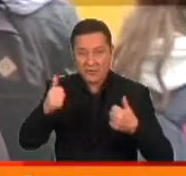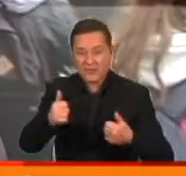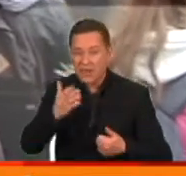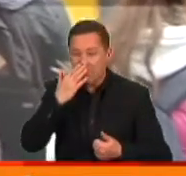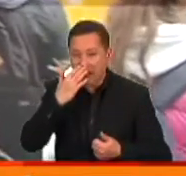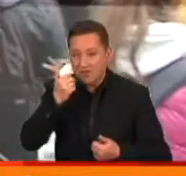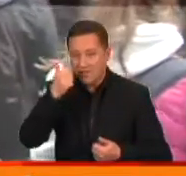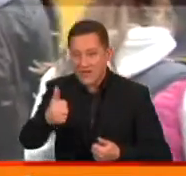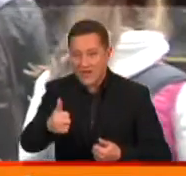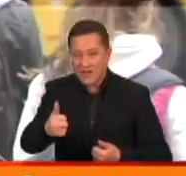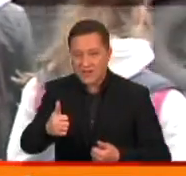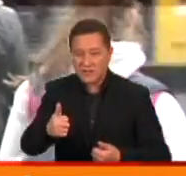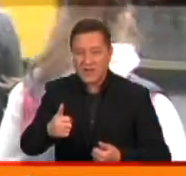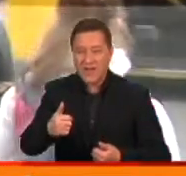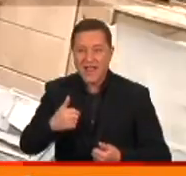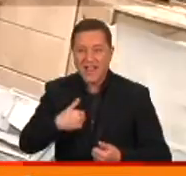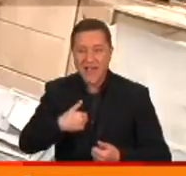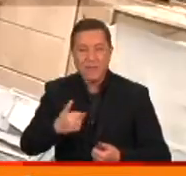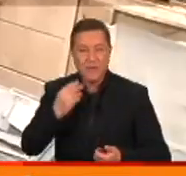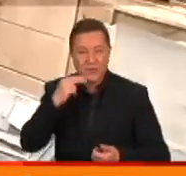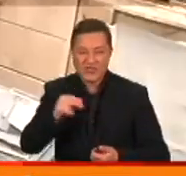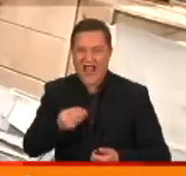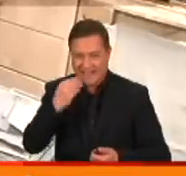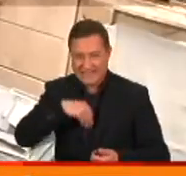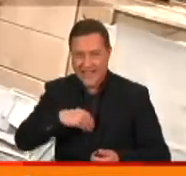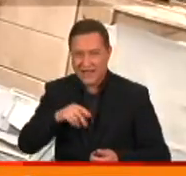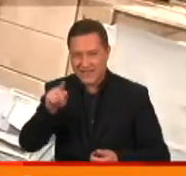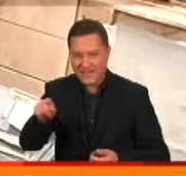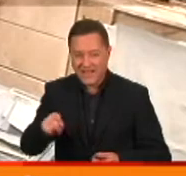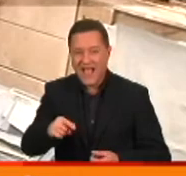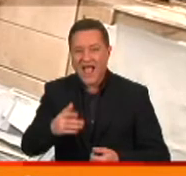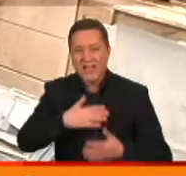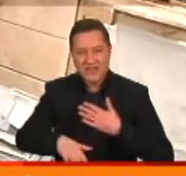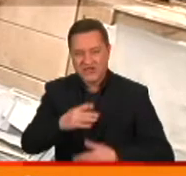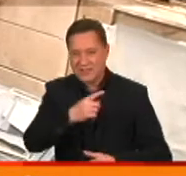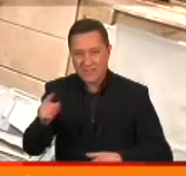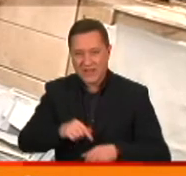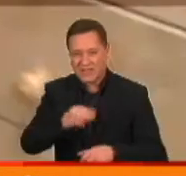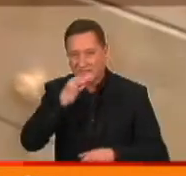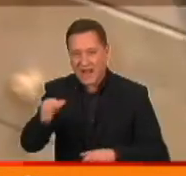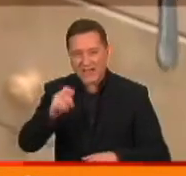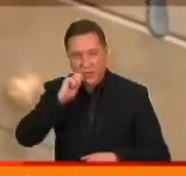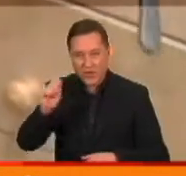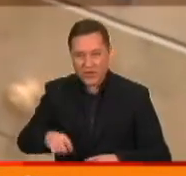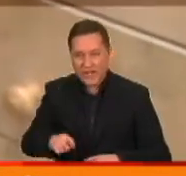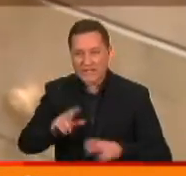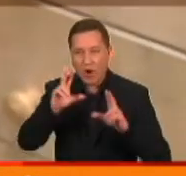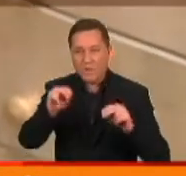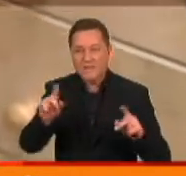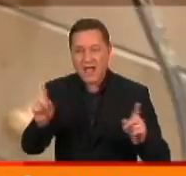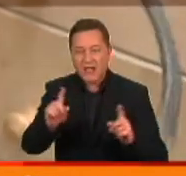четко. Ну, на самом деле, я бы, наверное, съел бы их. Максим тішиться першим реакціям українців на свої окуляри та обіцяє,